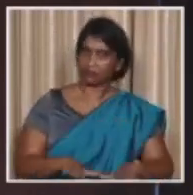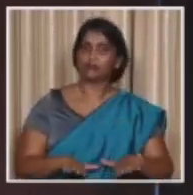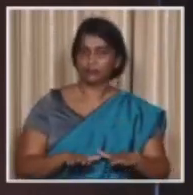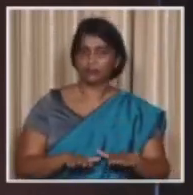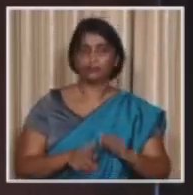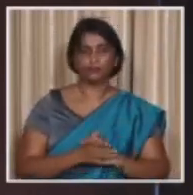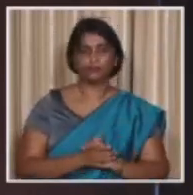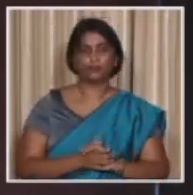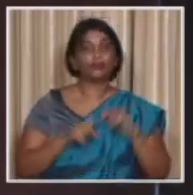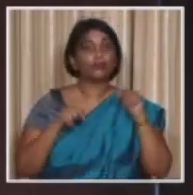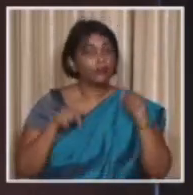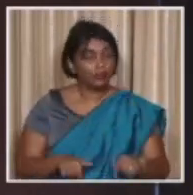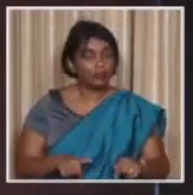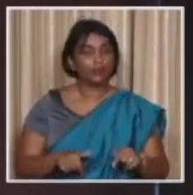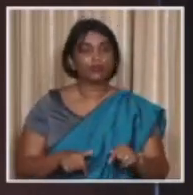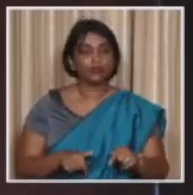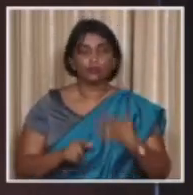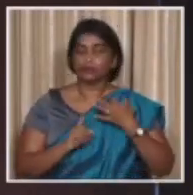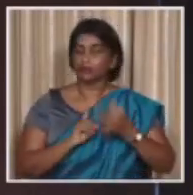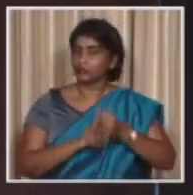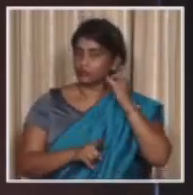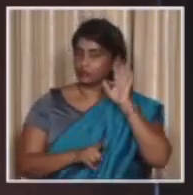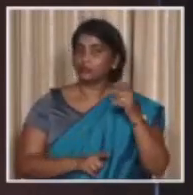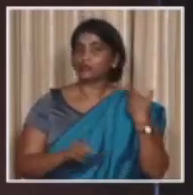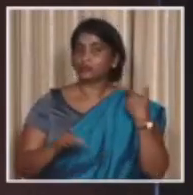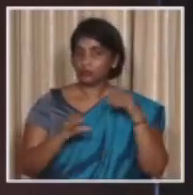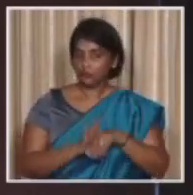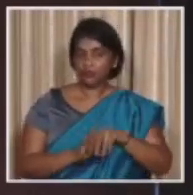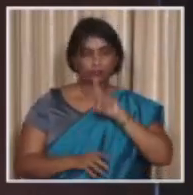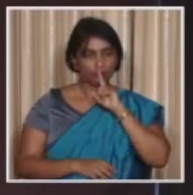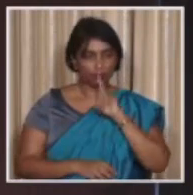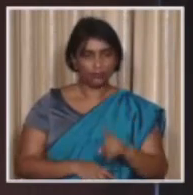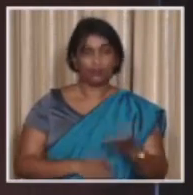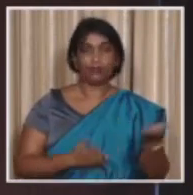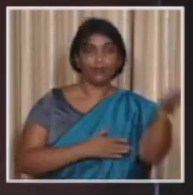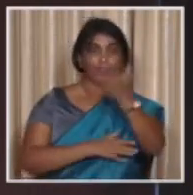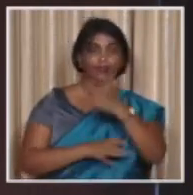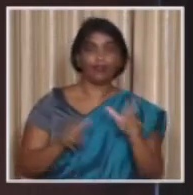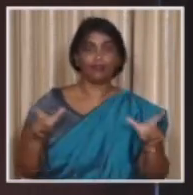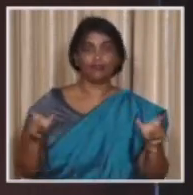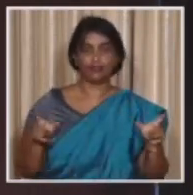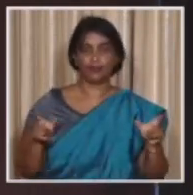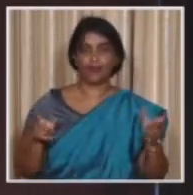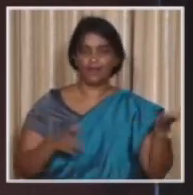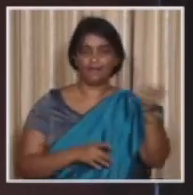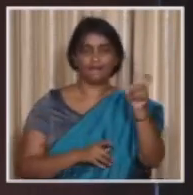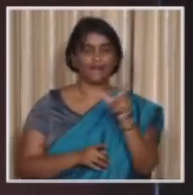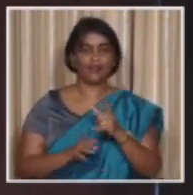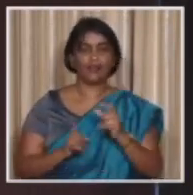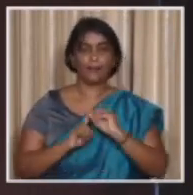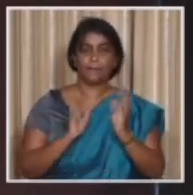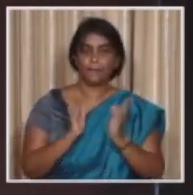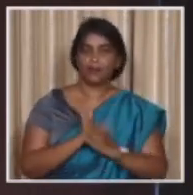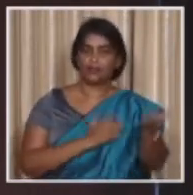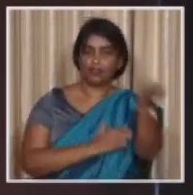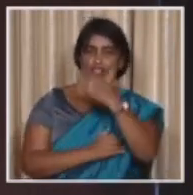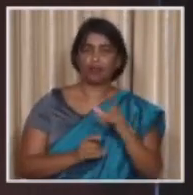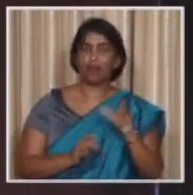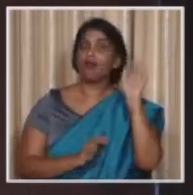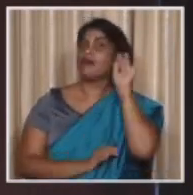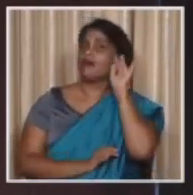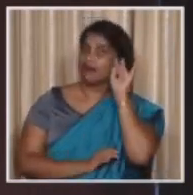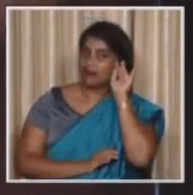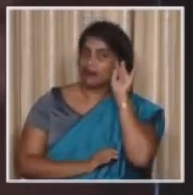ඒ නිසා දැන් මේ ජනාධිපතිතුමා ඇවිල්ලා මෙතන කියනකොට මෙතන රූකඩ ටිකක් ඉන්නවා. අගමැතිතුමා ඇතුළු කණ්ඩායම අහන්